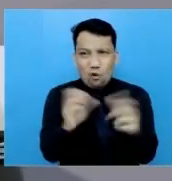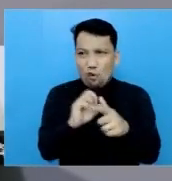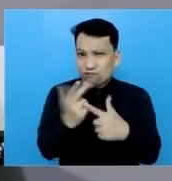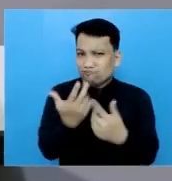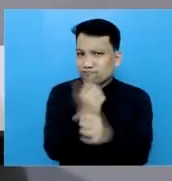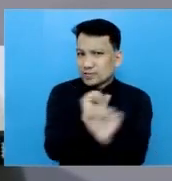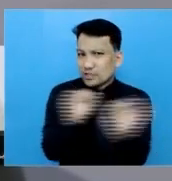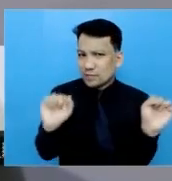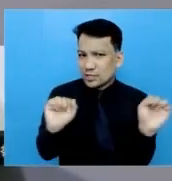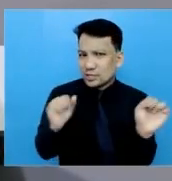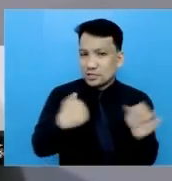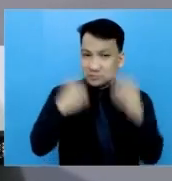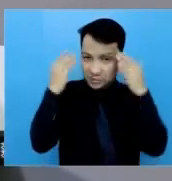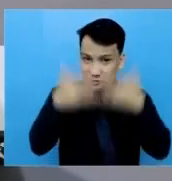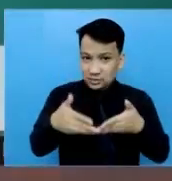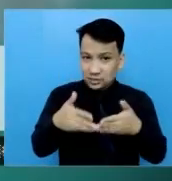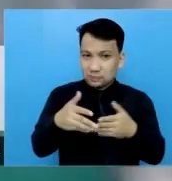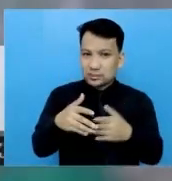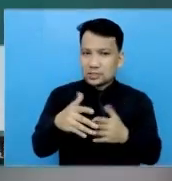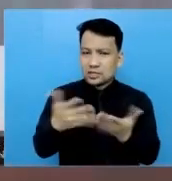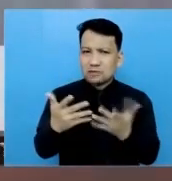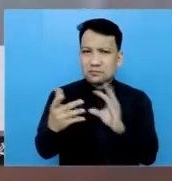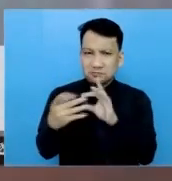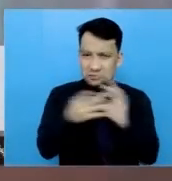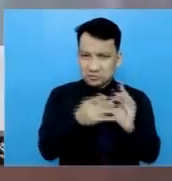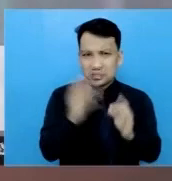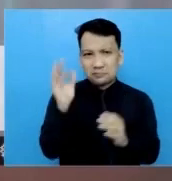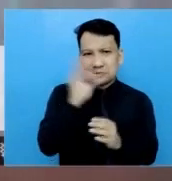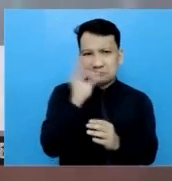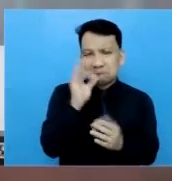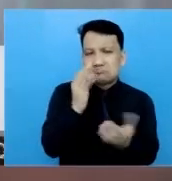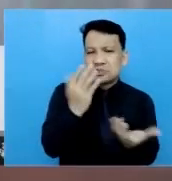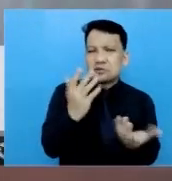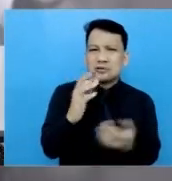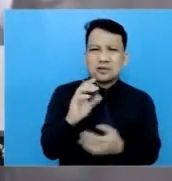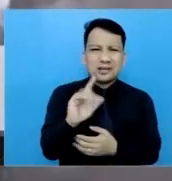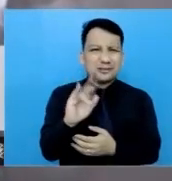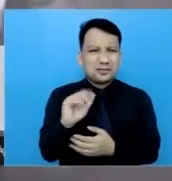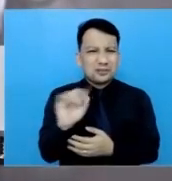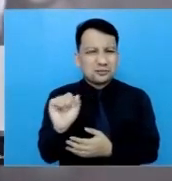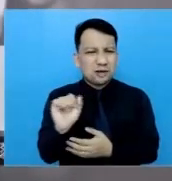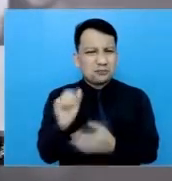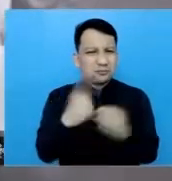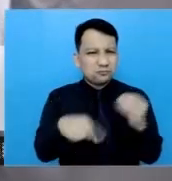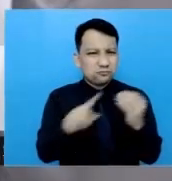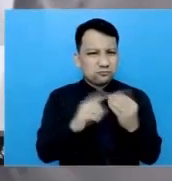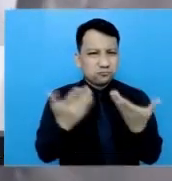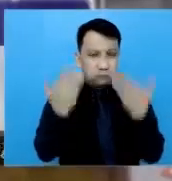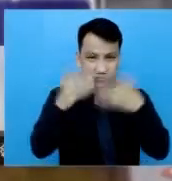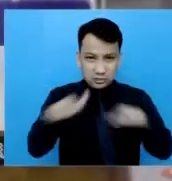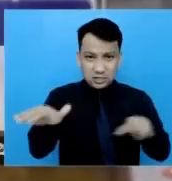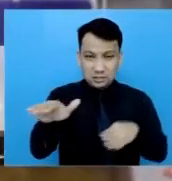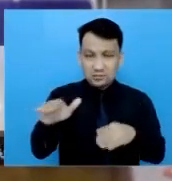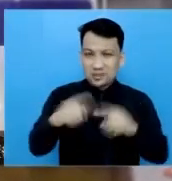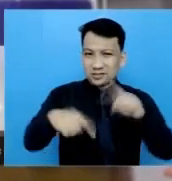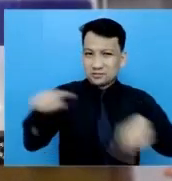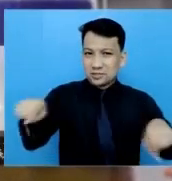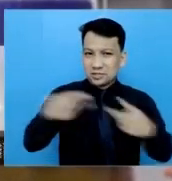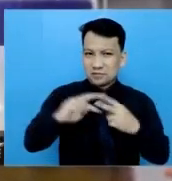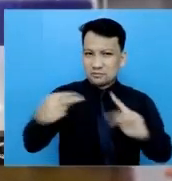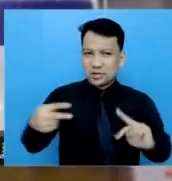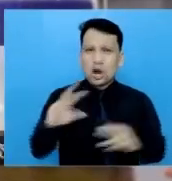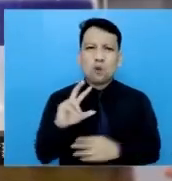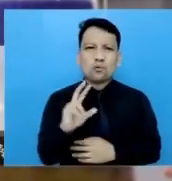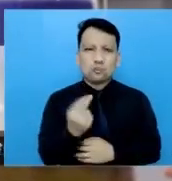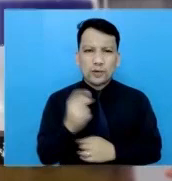the Filipino ethnicity. Target ding malaman ang epekto ng mga bakuna sa bawat variants at kung kailan